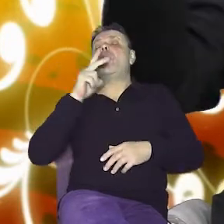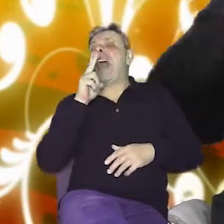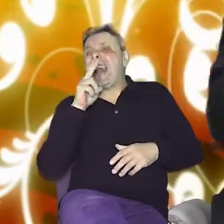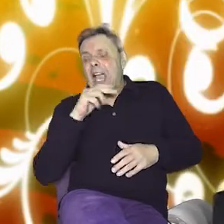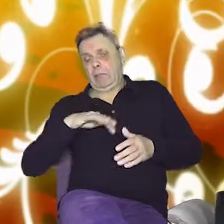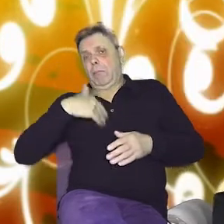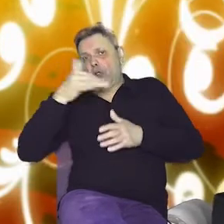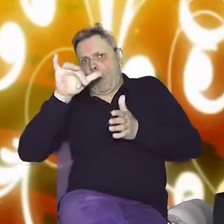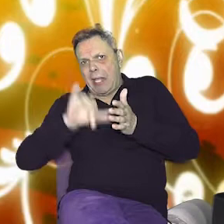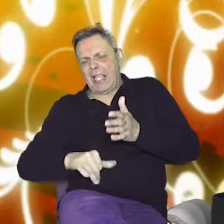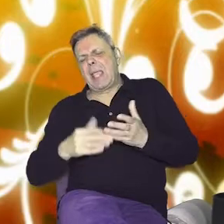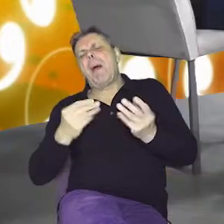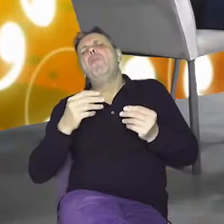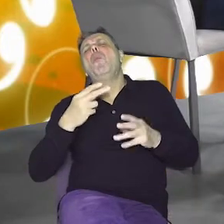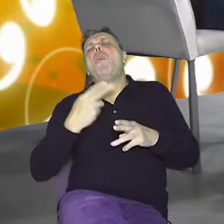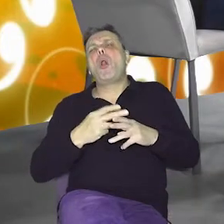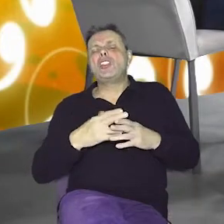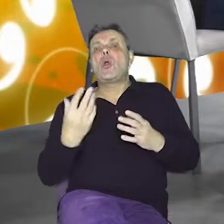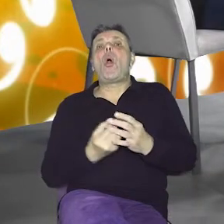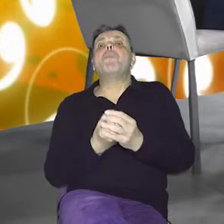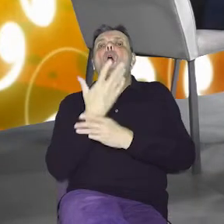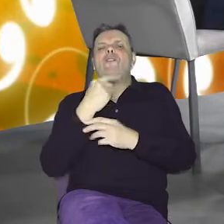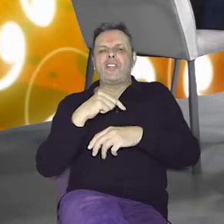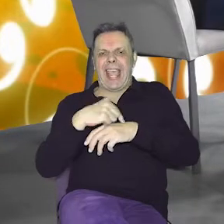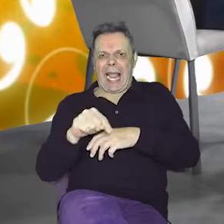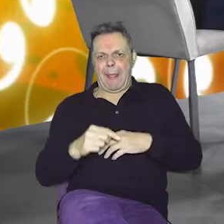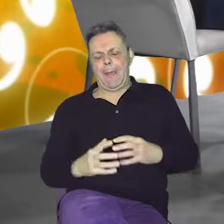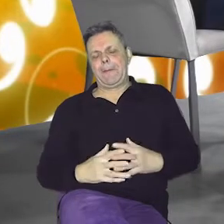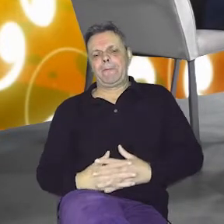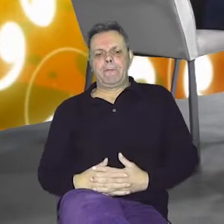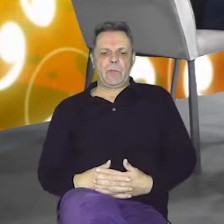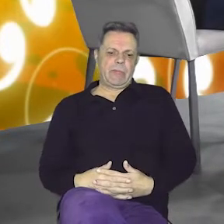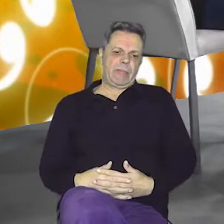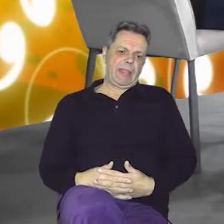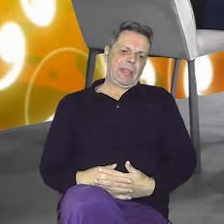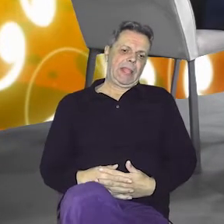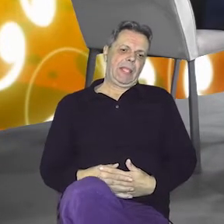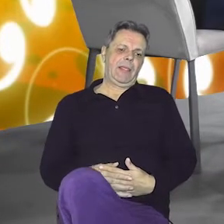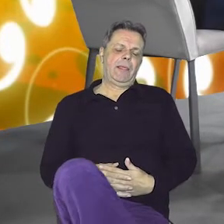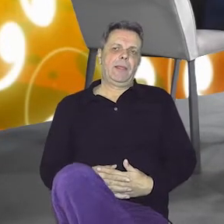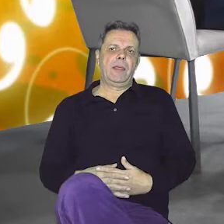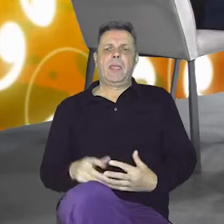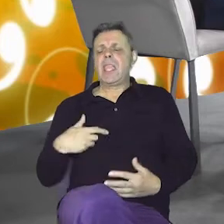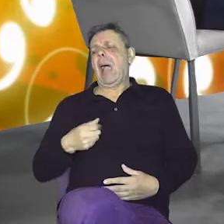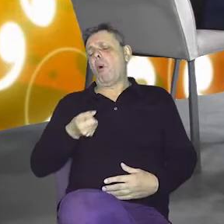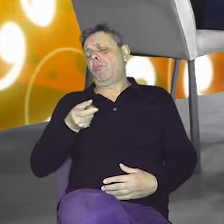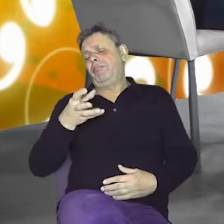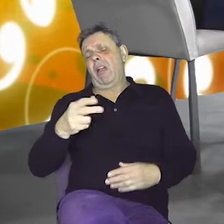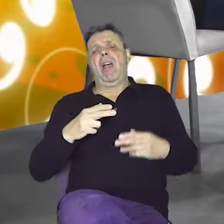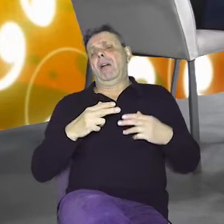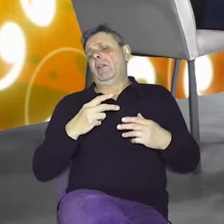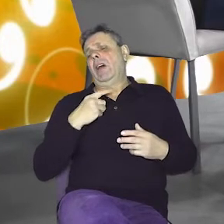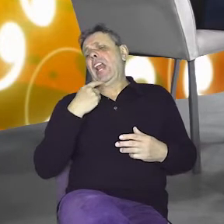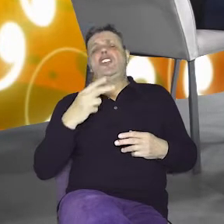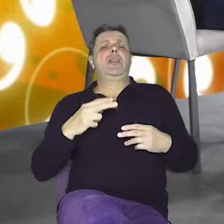reći. Su... Puno ima bolesti koje proizvode te rane. Ajmo to tako kazati. Da, pa to sam ja rekao. Neko, ja bih mogao nabrojati oko